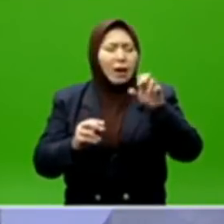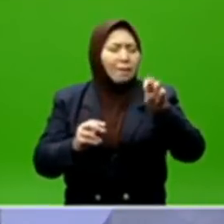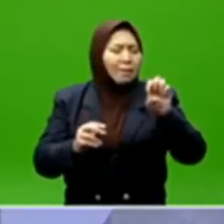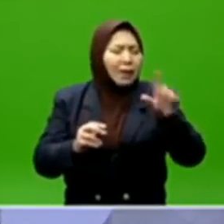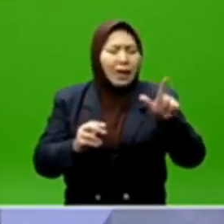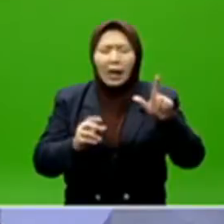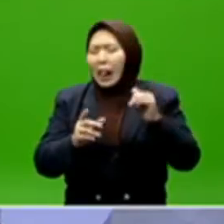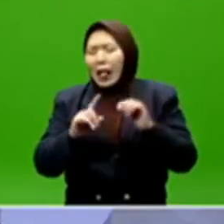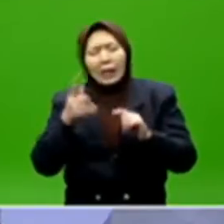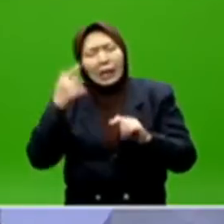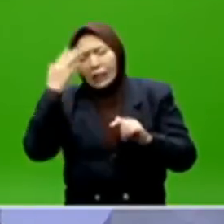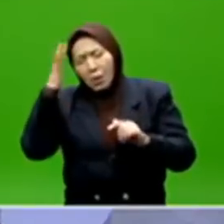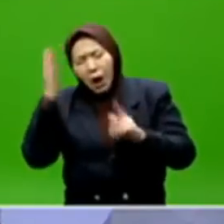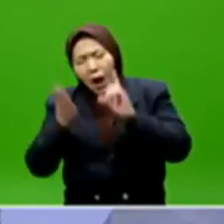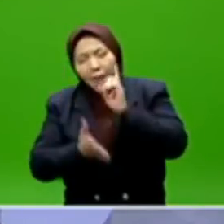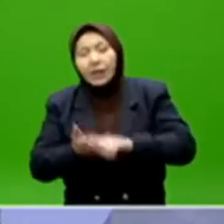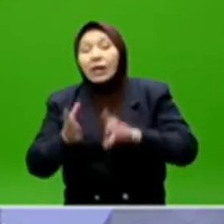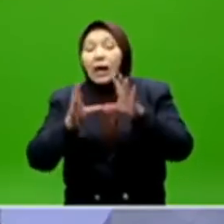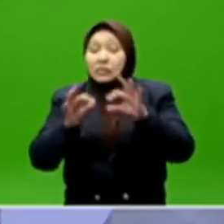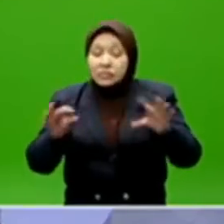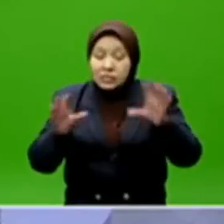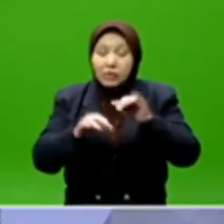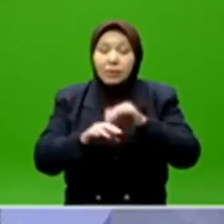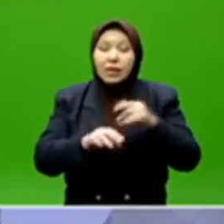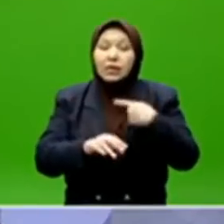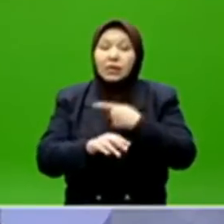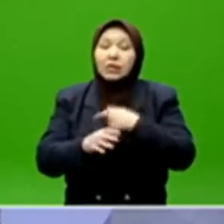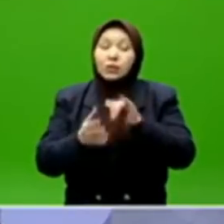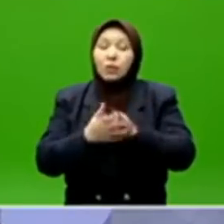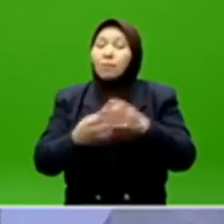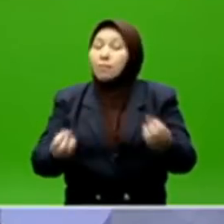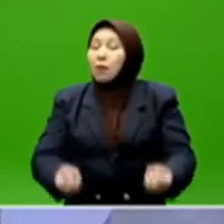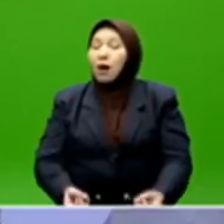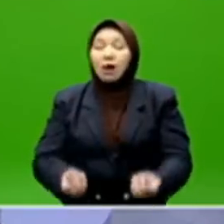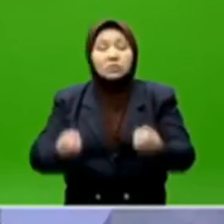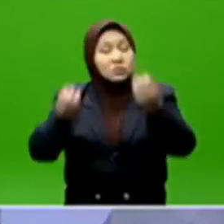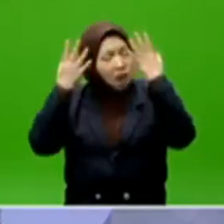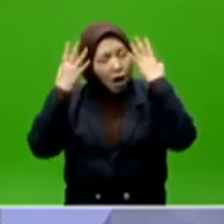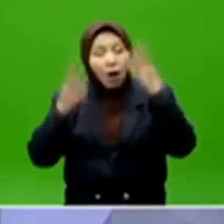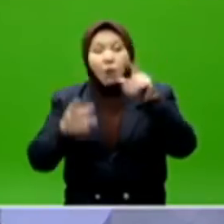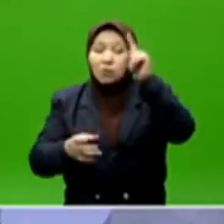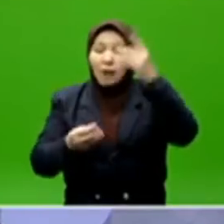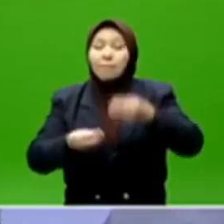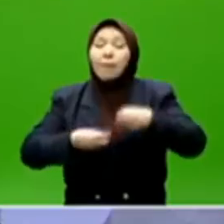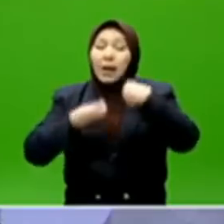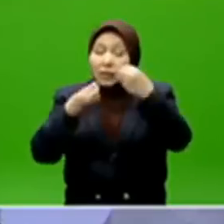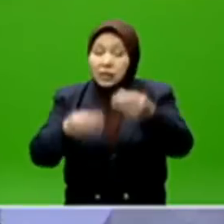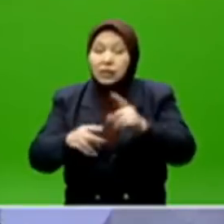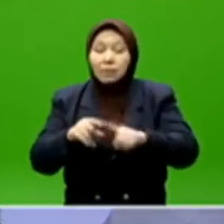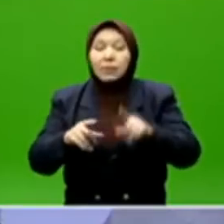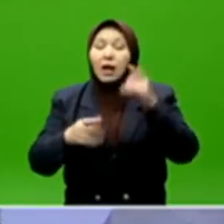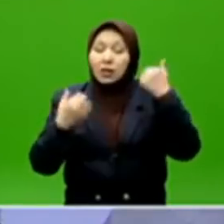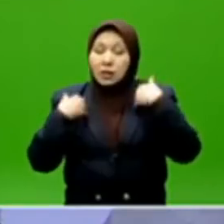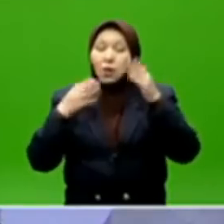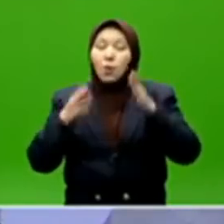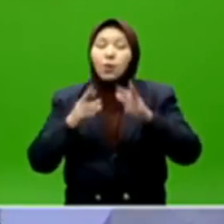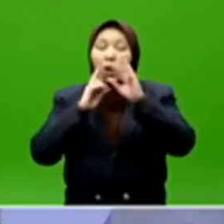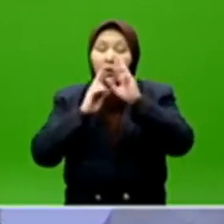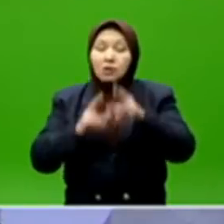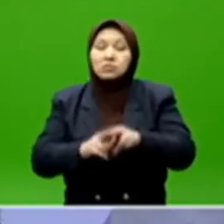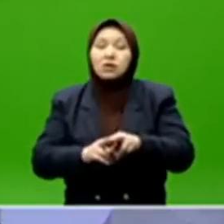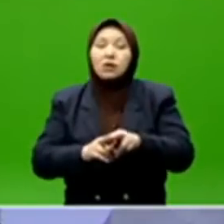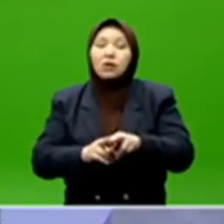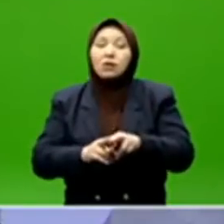sebagainya. Yang nak menceritakan kepada kita bahawa banyak sangat yang Allah berikan, tetapi ada orang yang respon innal